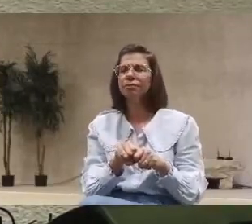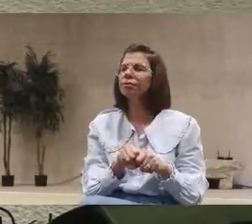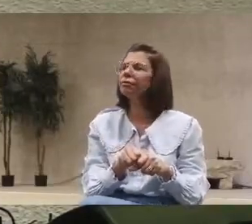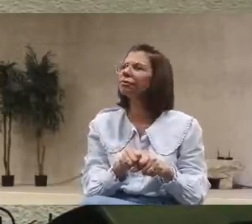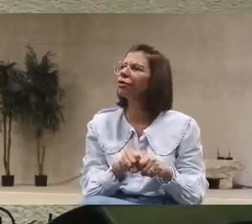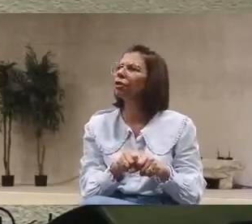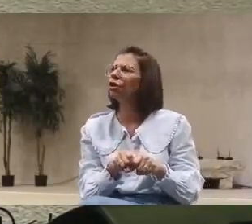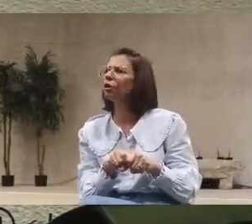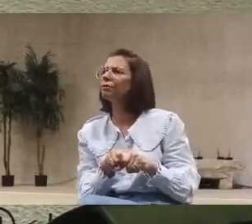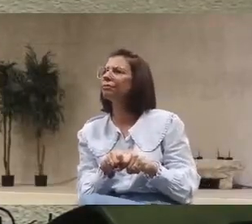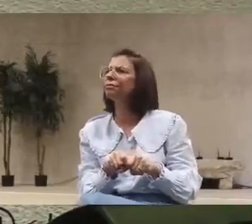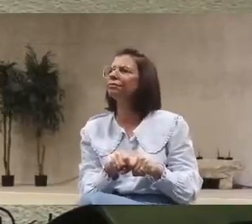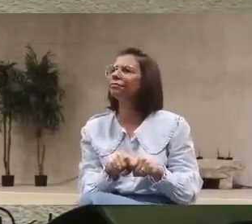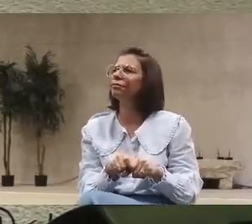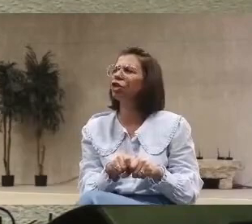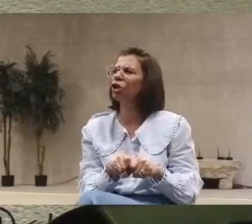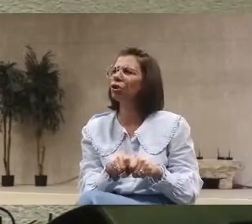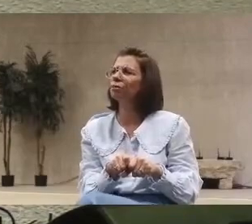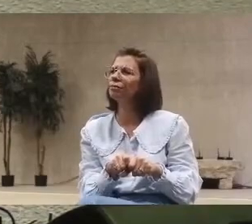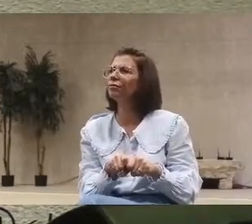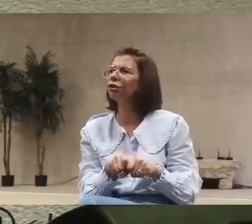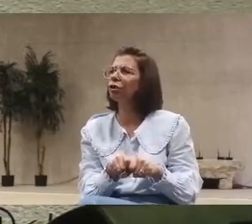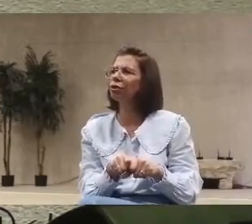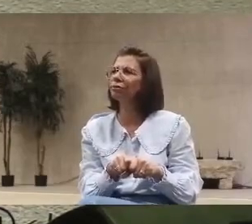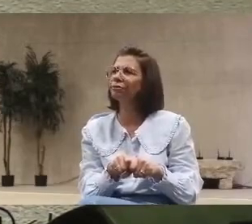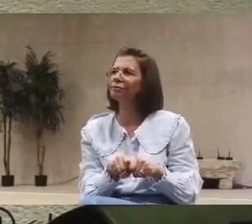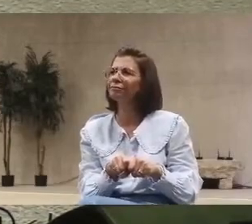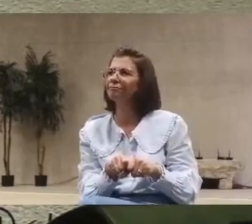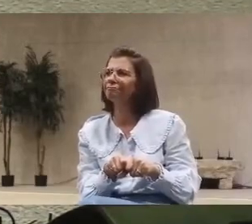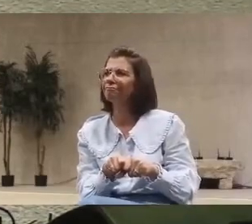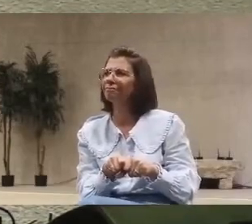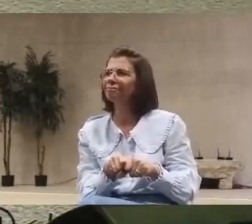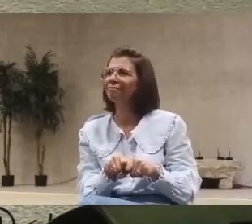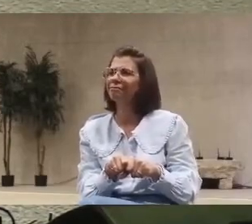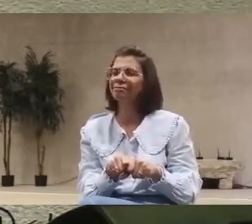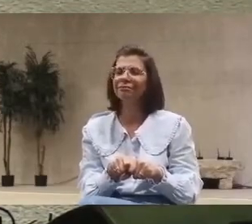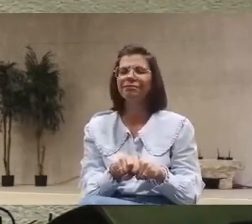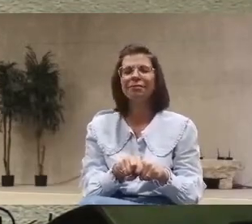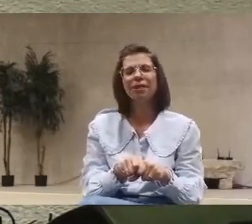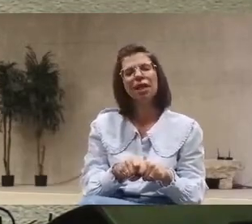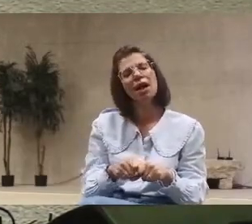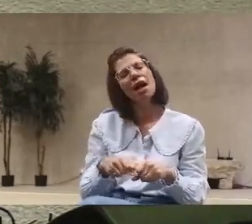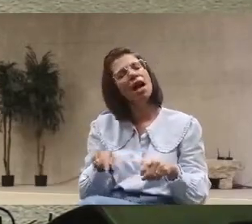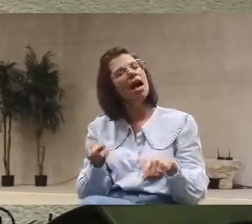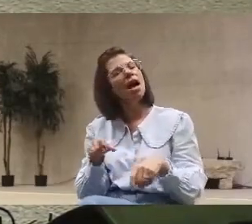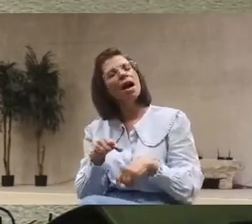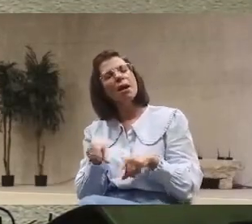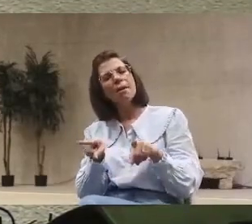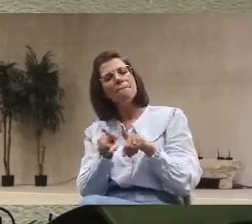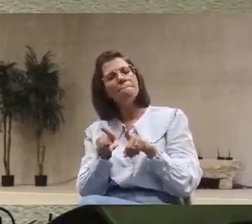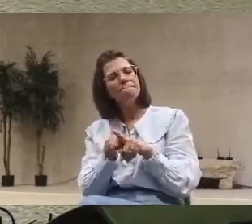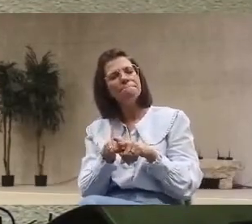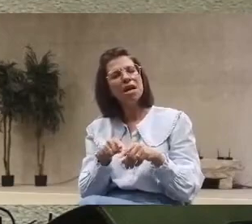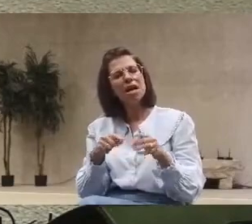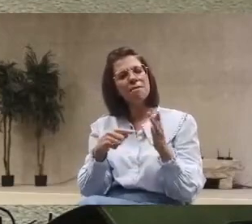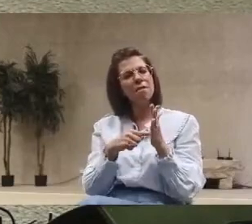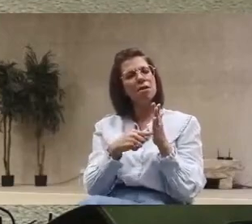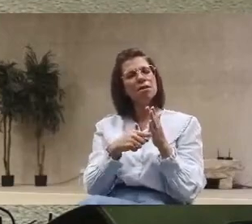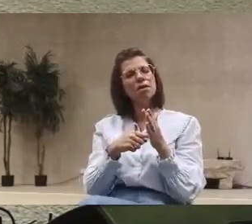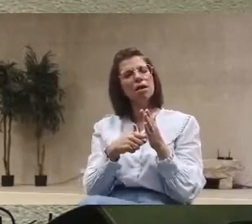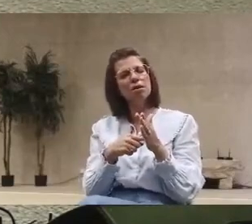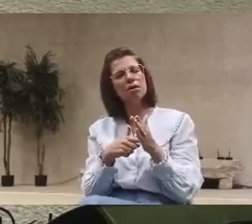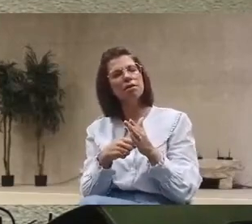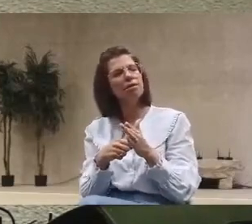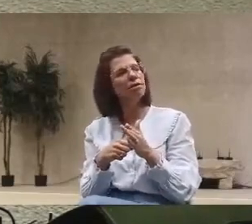dans ces moments-là, d'éprouver une joie sainte, une joie extraordinaire, une paix surnaturelle, à tel point